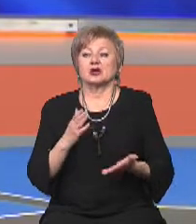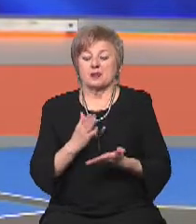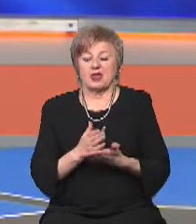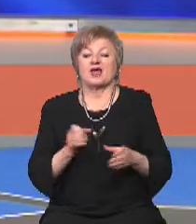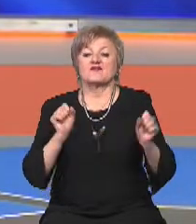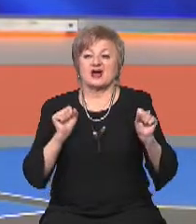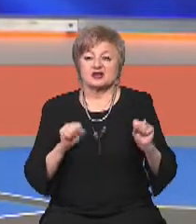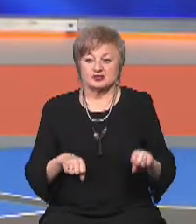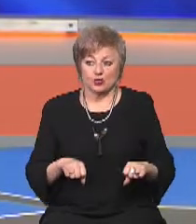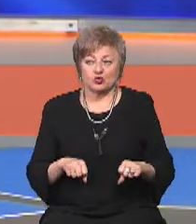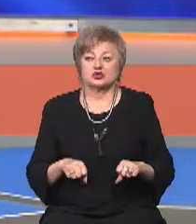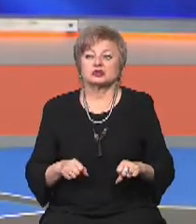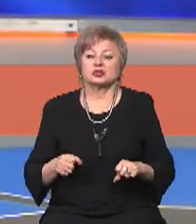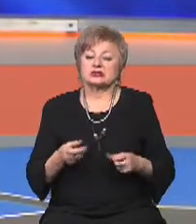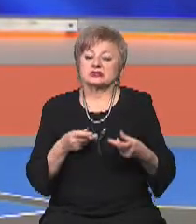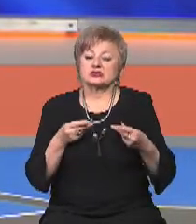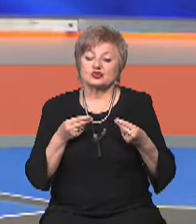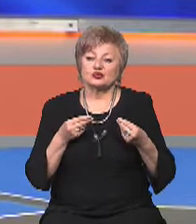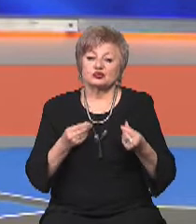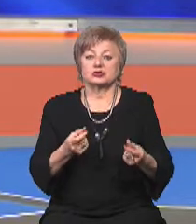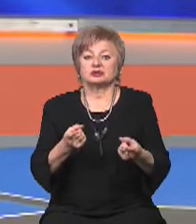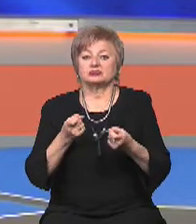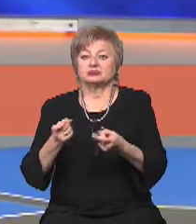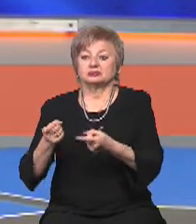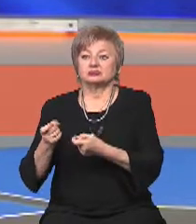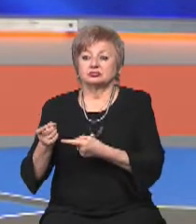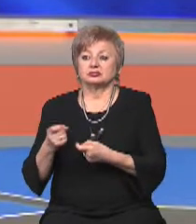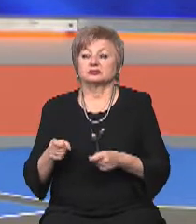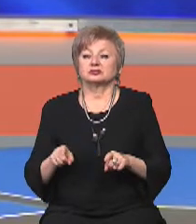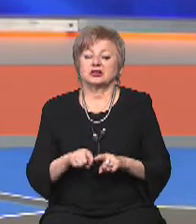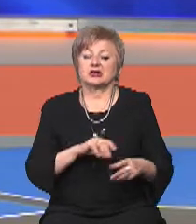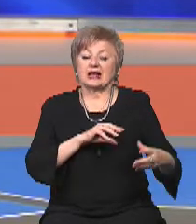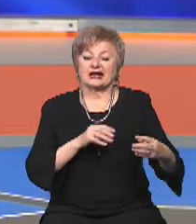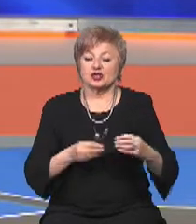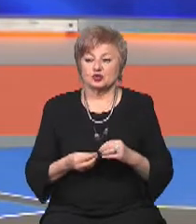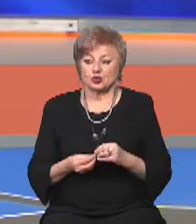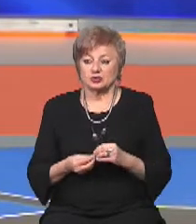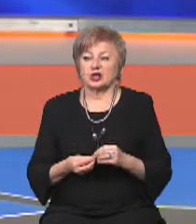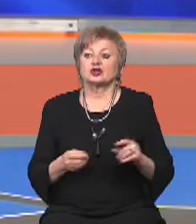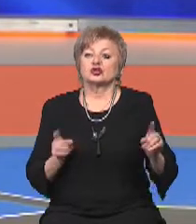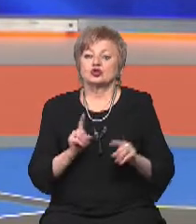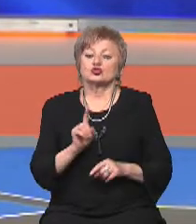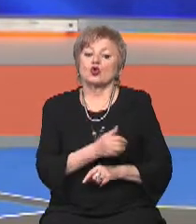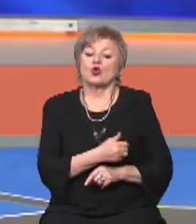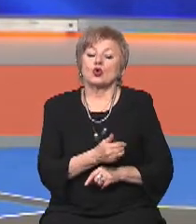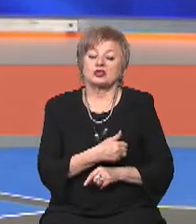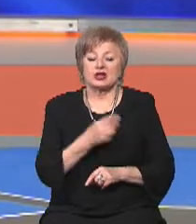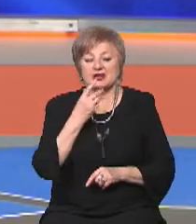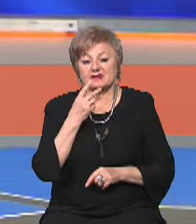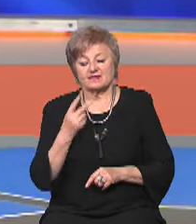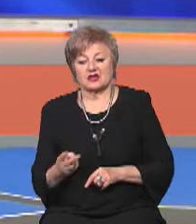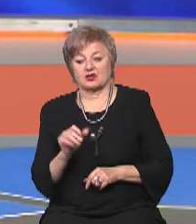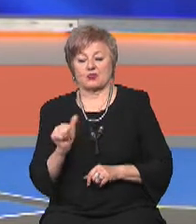змогу повпливати мешканці на результат, на те, що вони хочуть бачити в першу